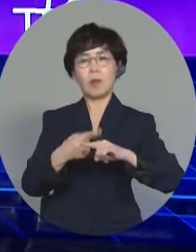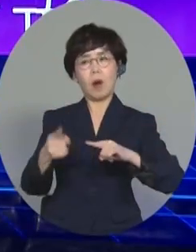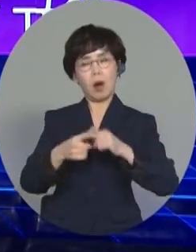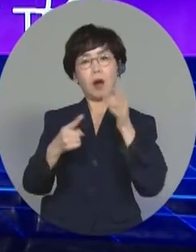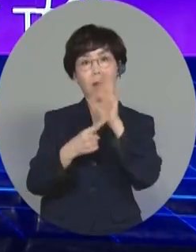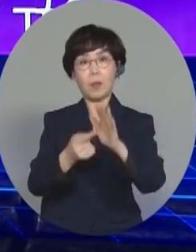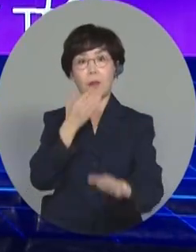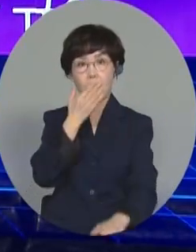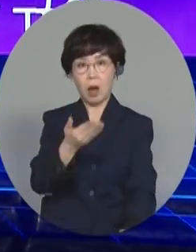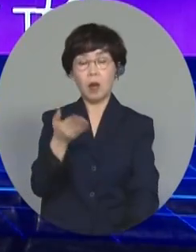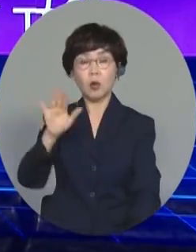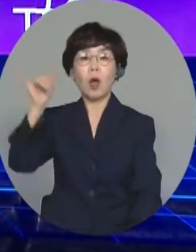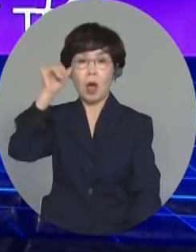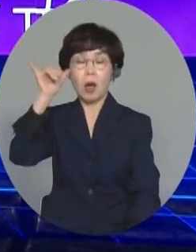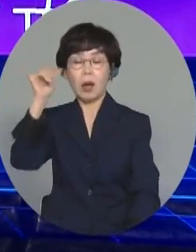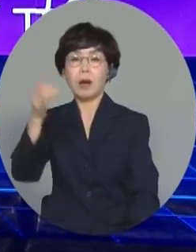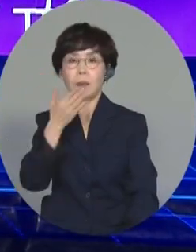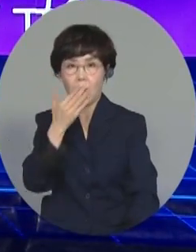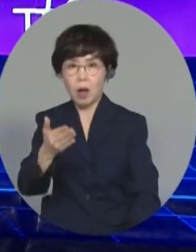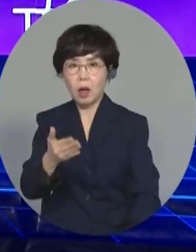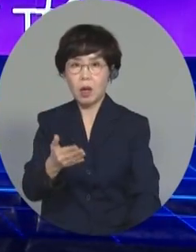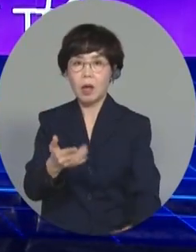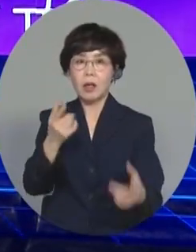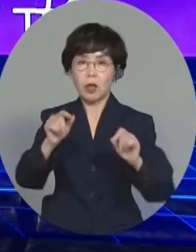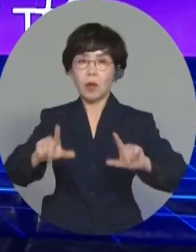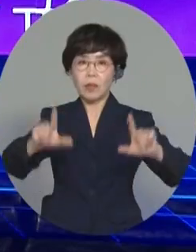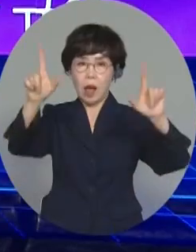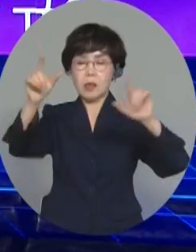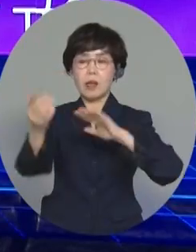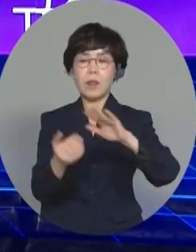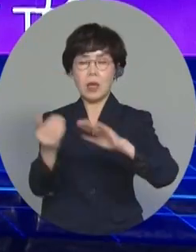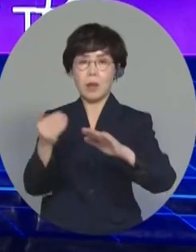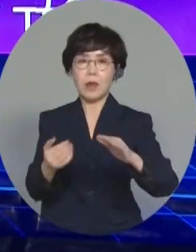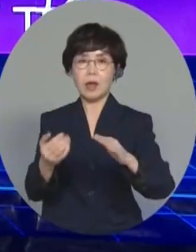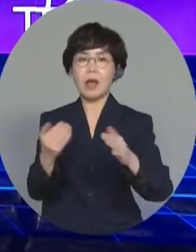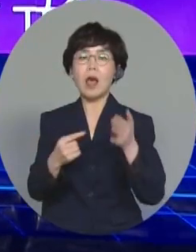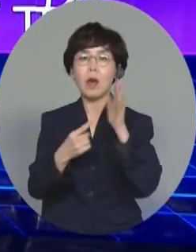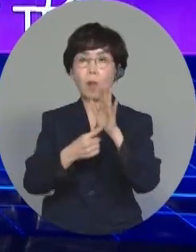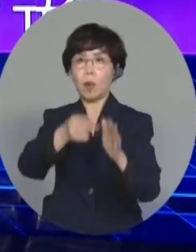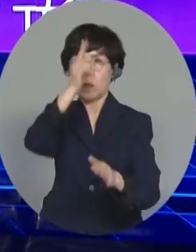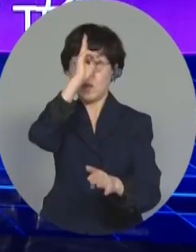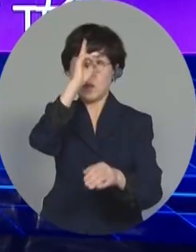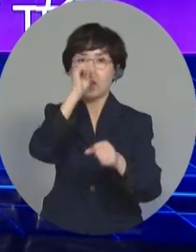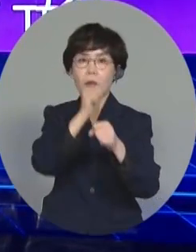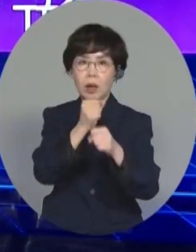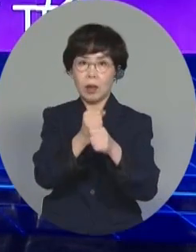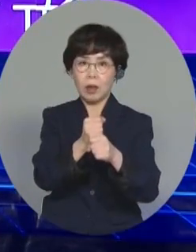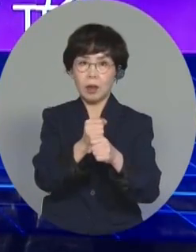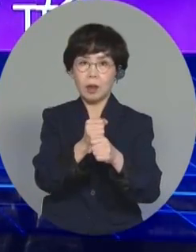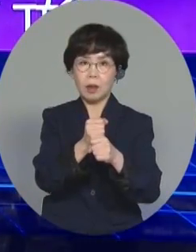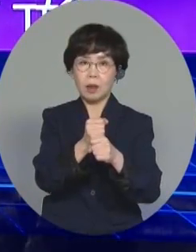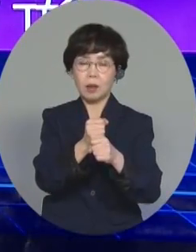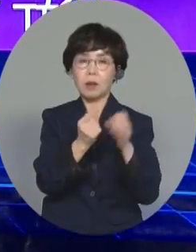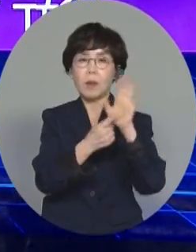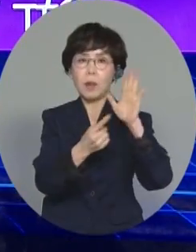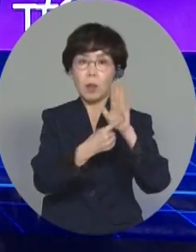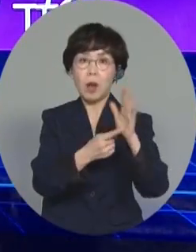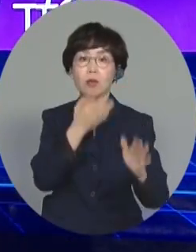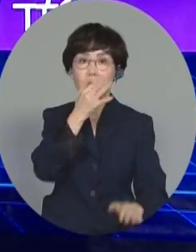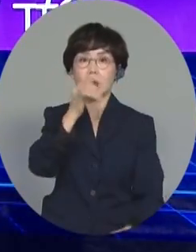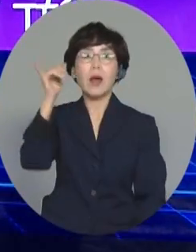AI가 이러한 예측도 할 수 있습니다. 이러한 날씨 예측도 더 다양한 범위로 예측할 수